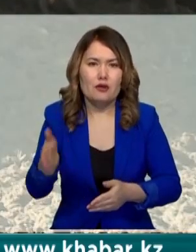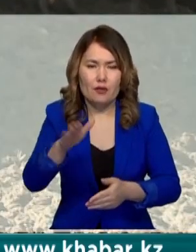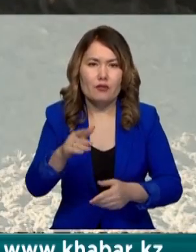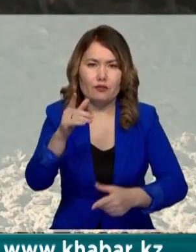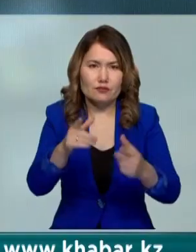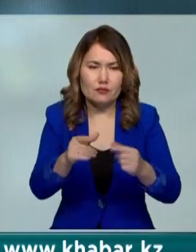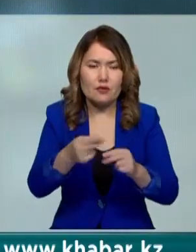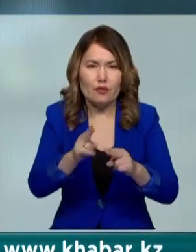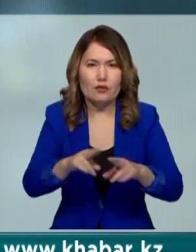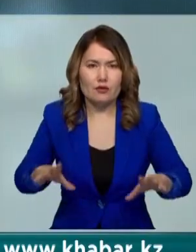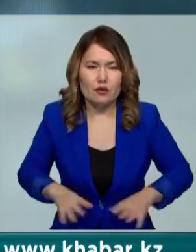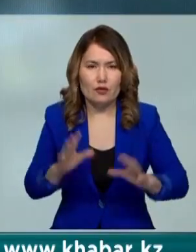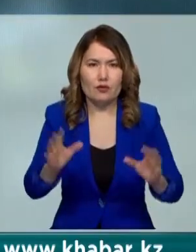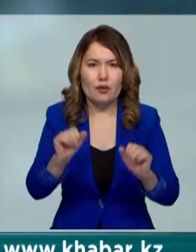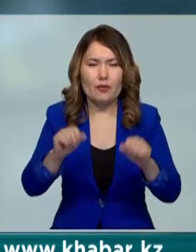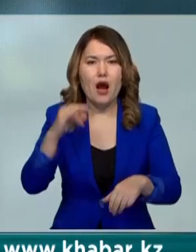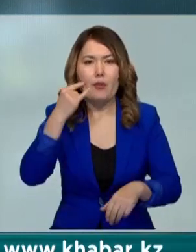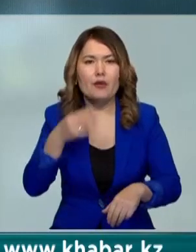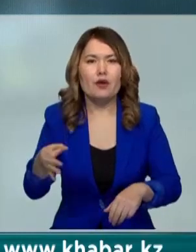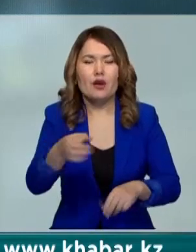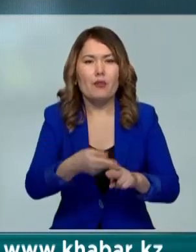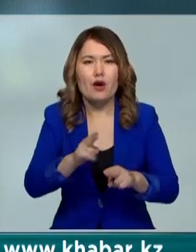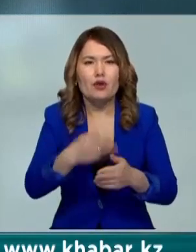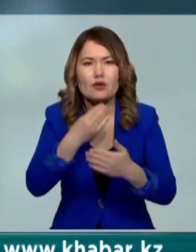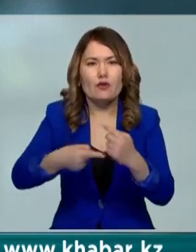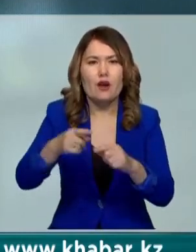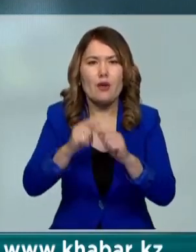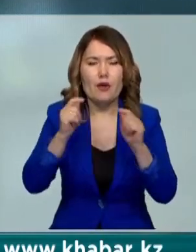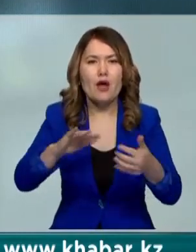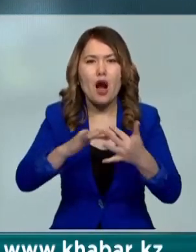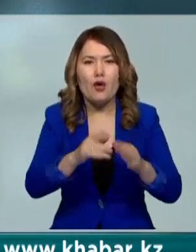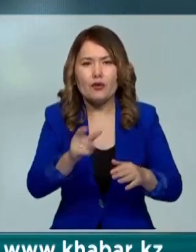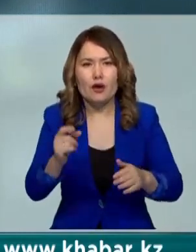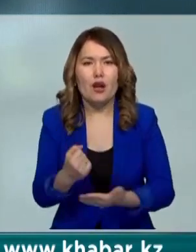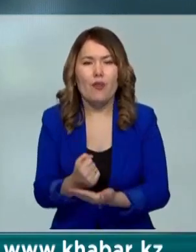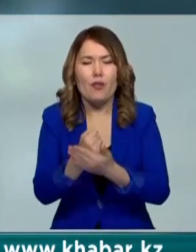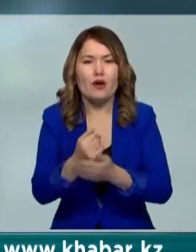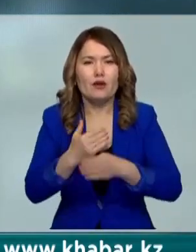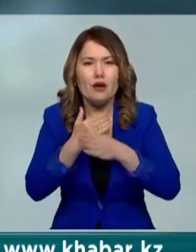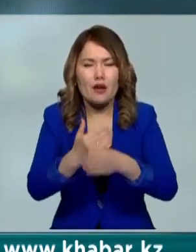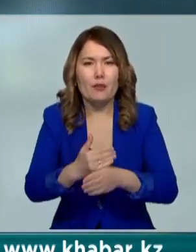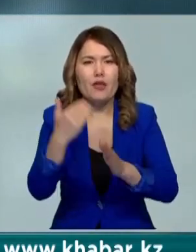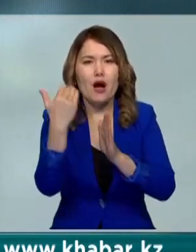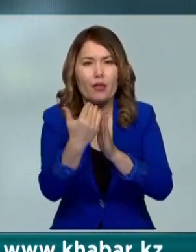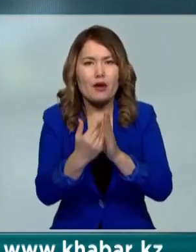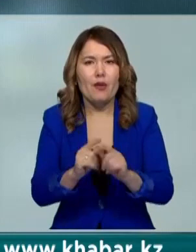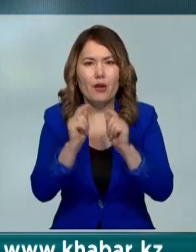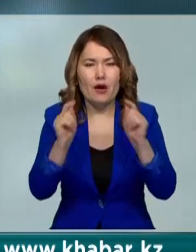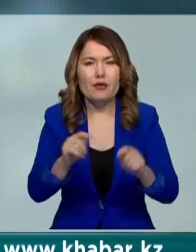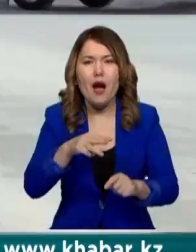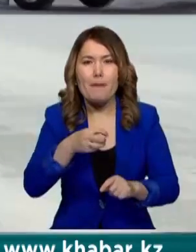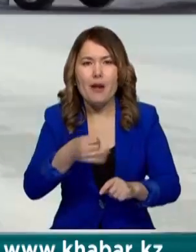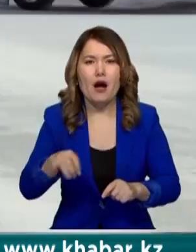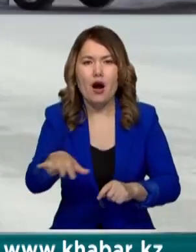жетеді. Павлодар облысында жеке кәсіп ашқан ауыл тұрғындарын қолдаудың жаңа тетіктері пайда болды. Мәселен,